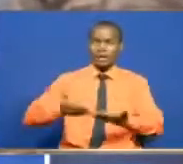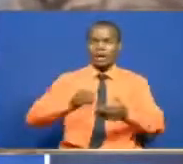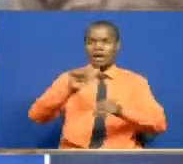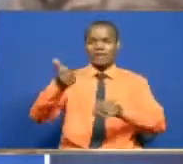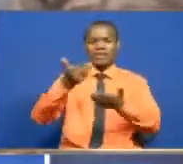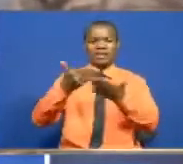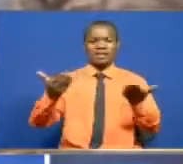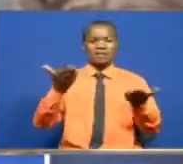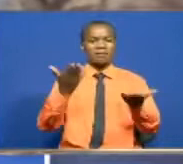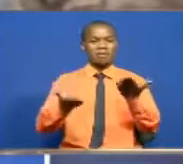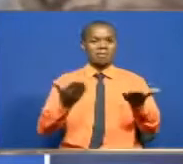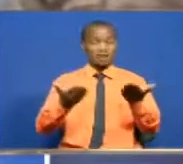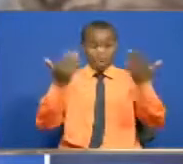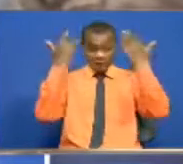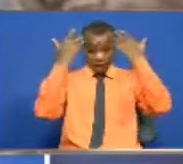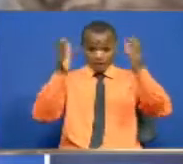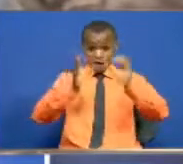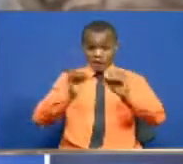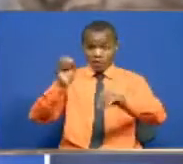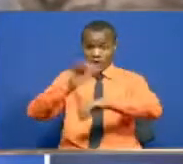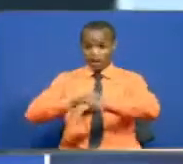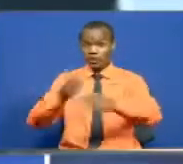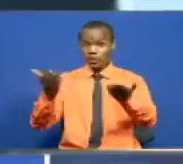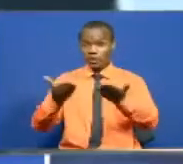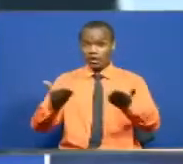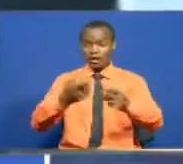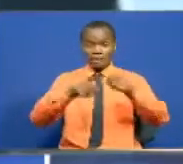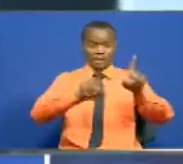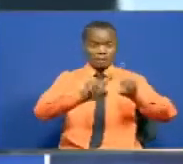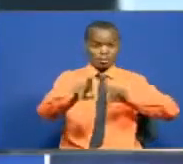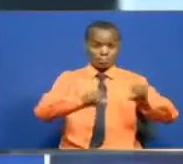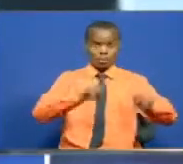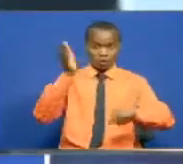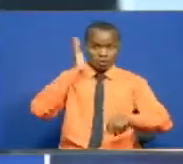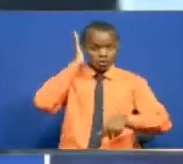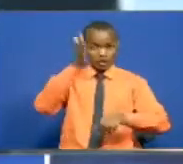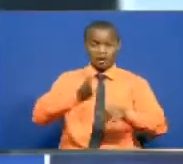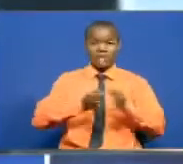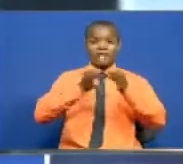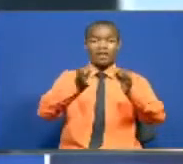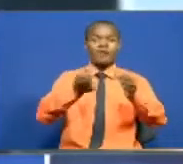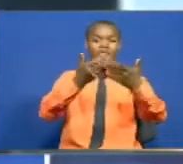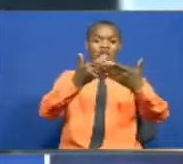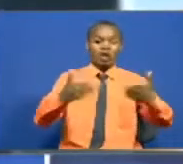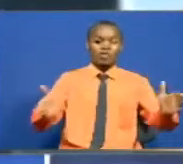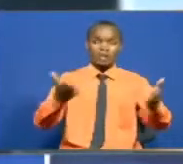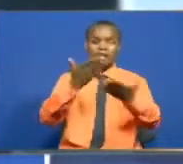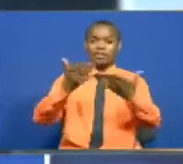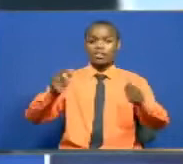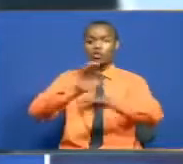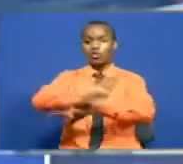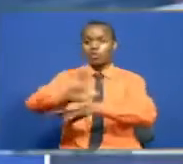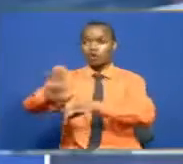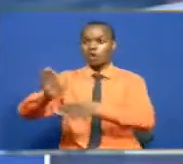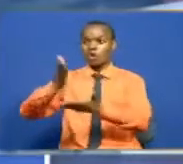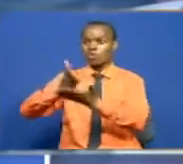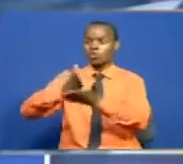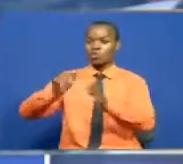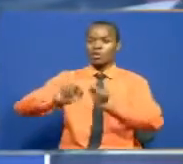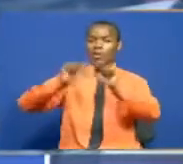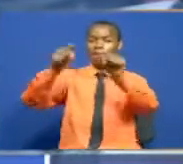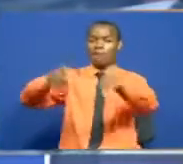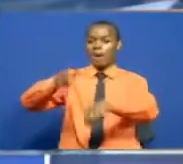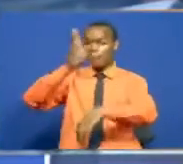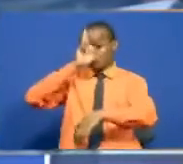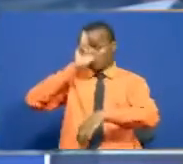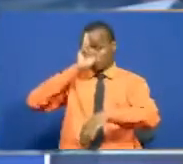mitumba, but I don't know. Mm-hmm. But tunafanya uchunguzi. Wale ambao huenda wamepoteza vifaa vyao wametakiwa kufika katika makao makuu ya